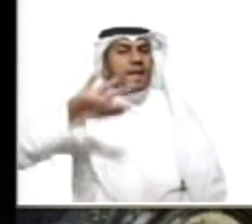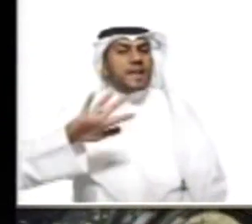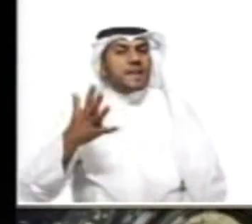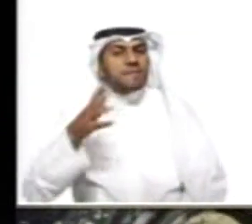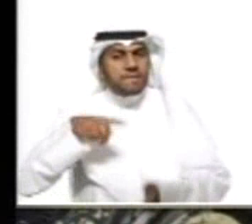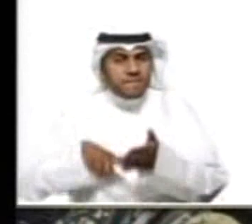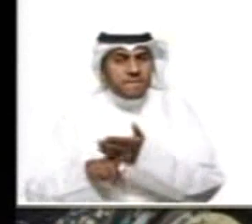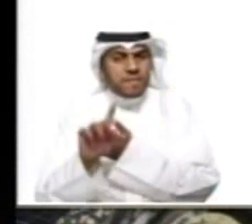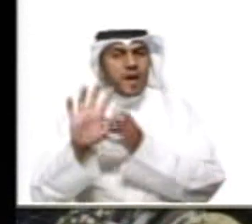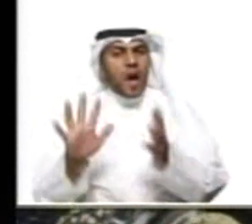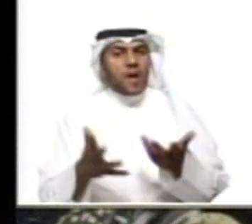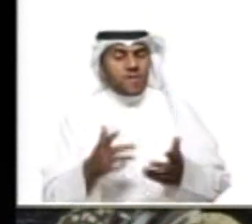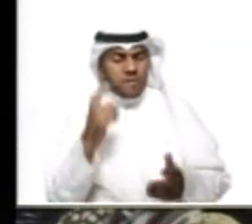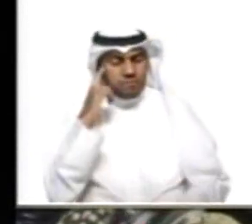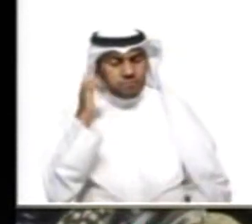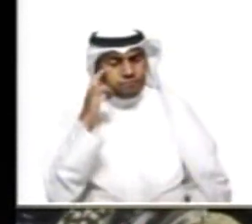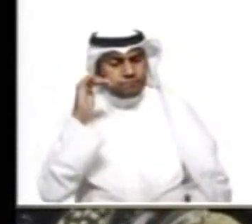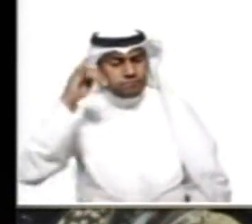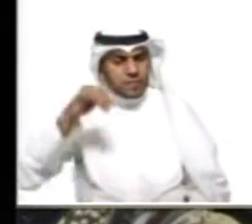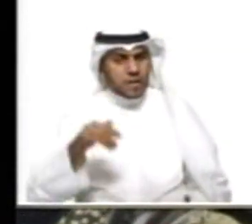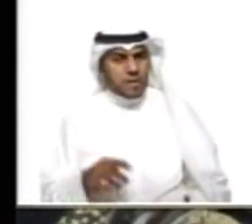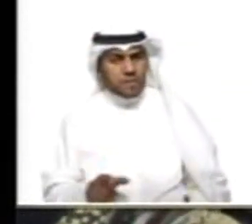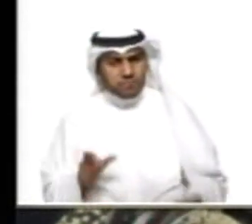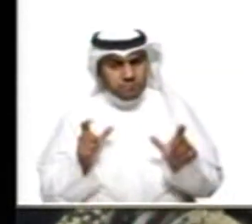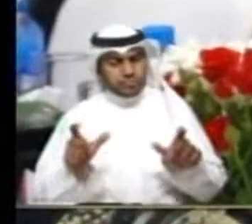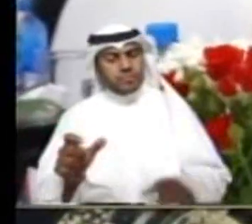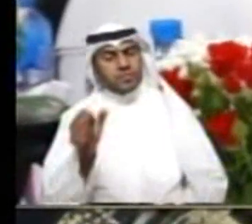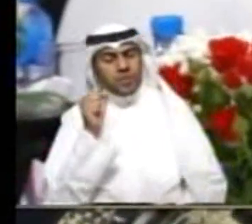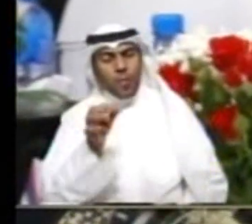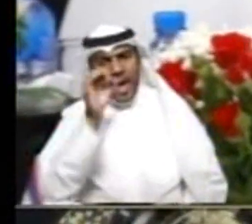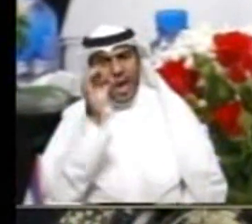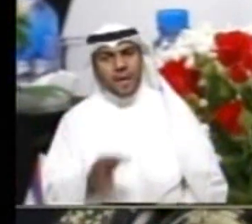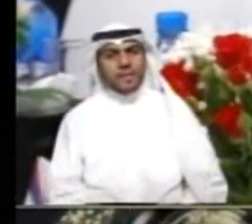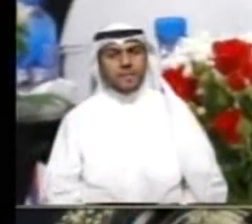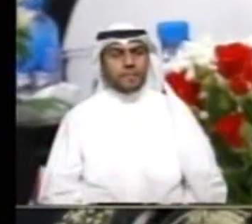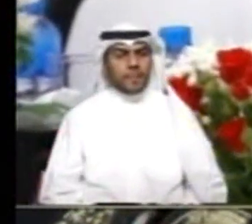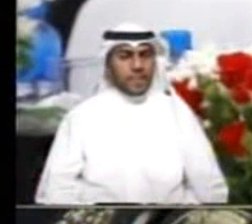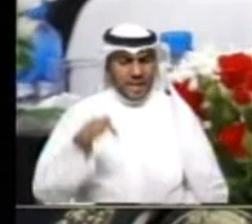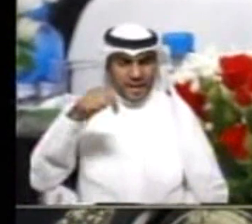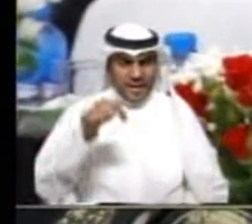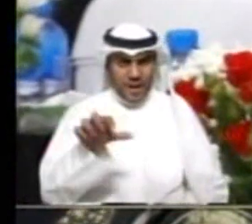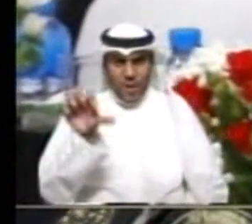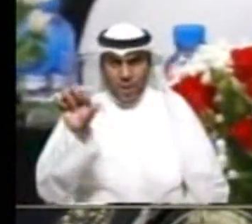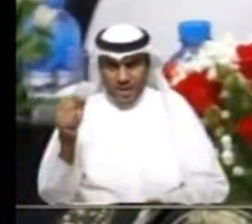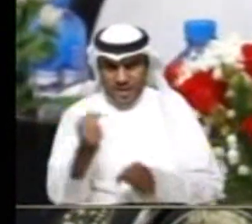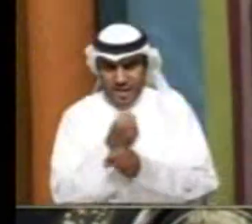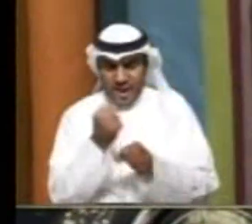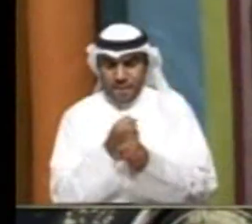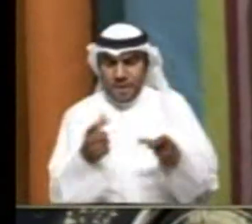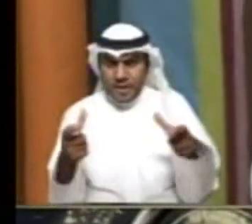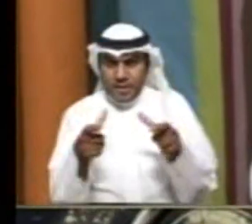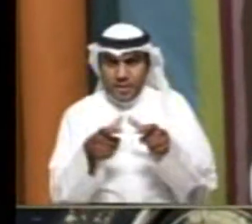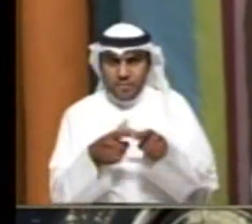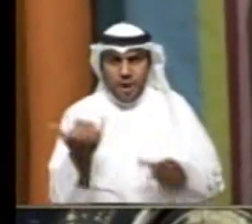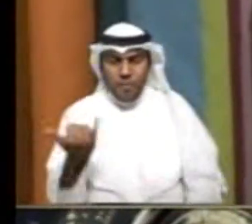فنفهم عملية التعاون أيضا والتنسيق. ورشة العمل هذه تندرج في إطار الاتفاقيات